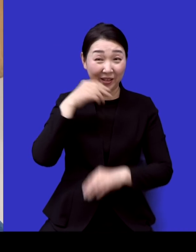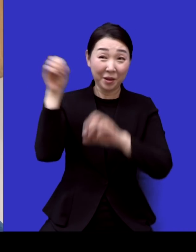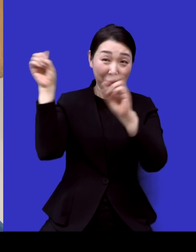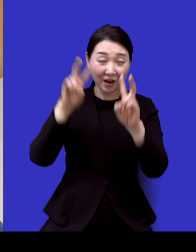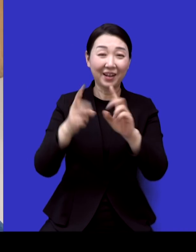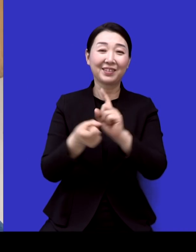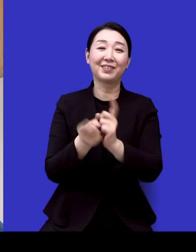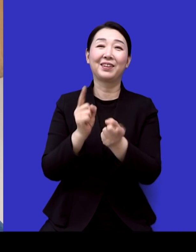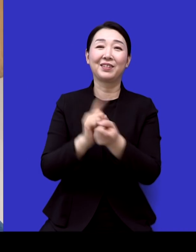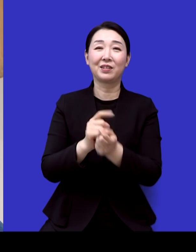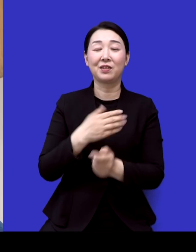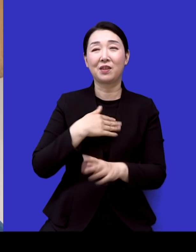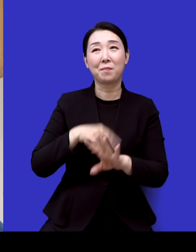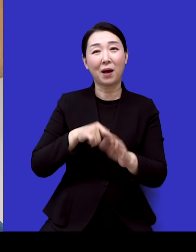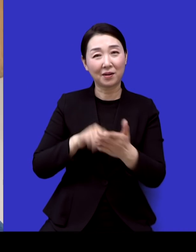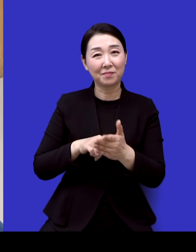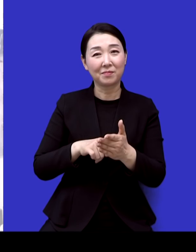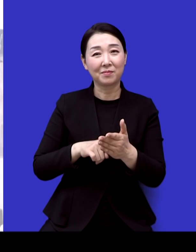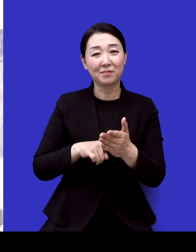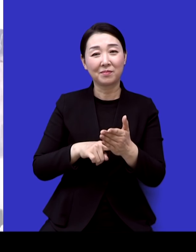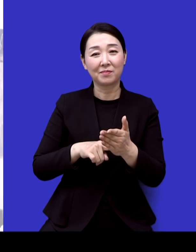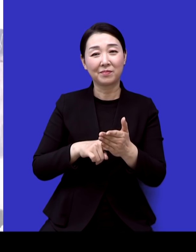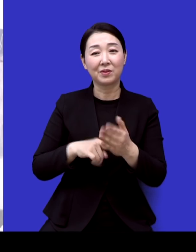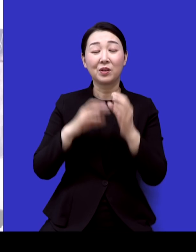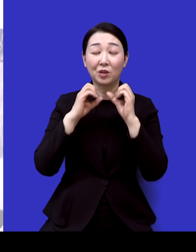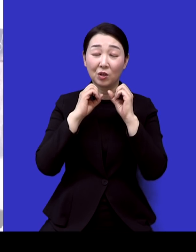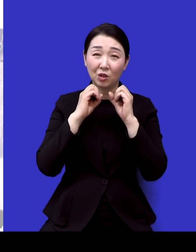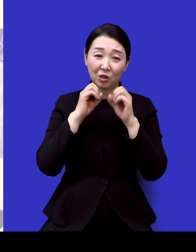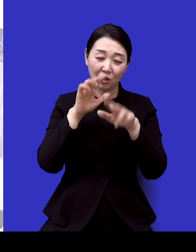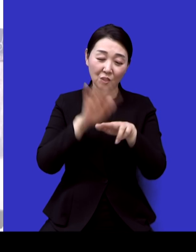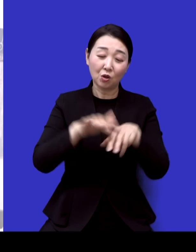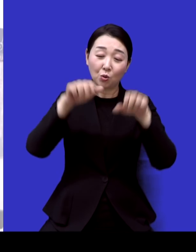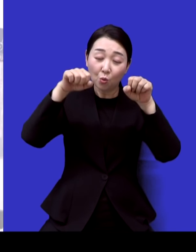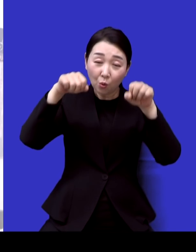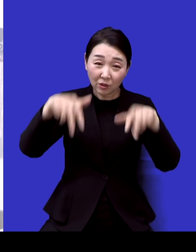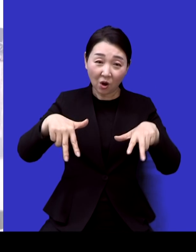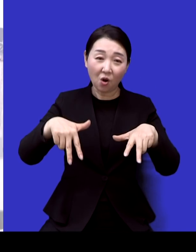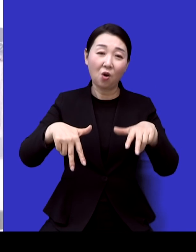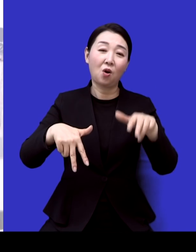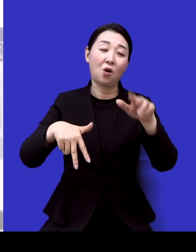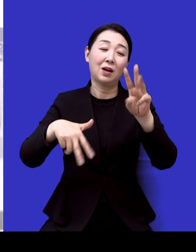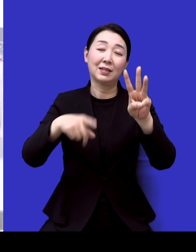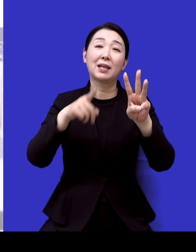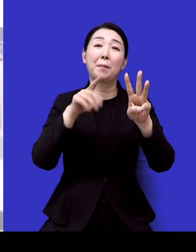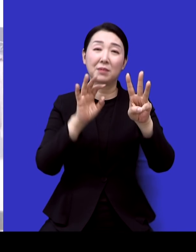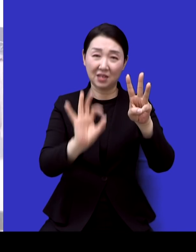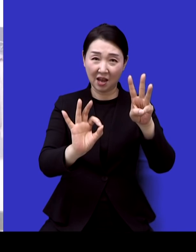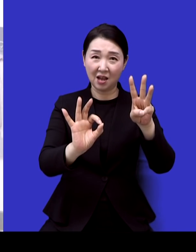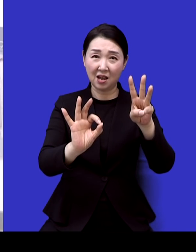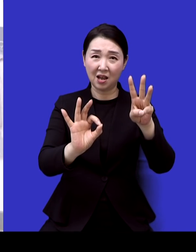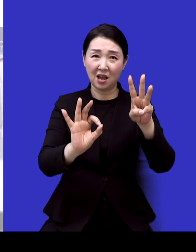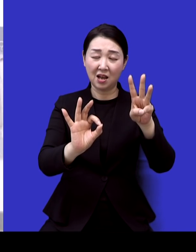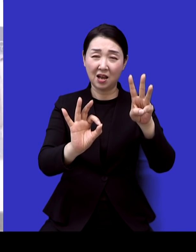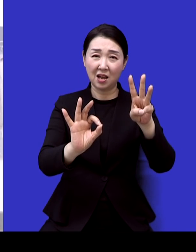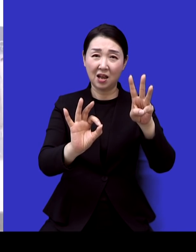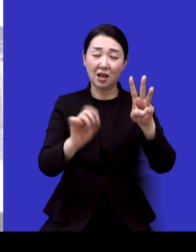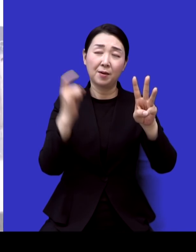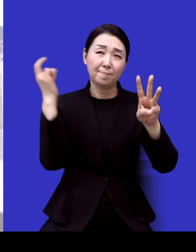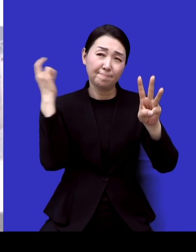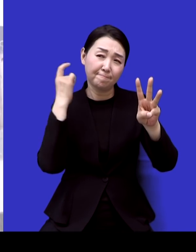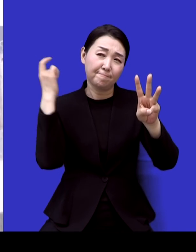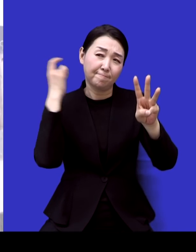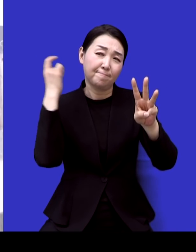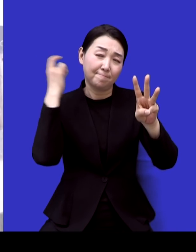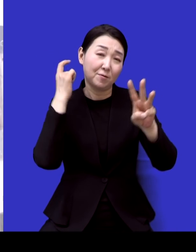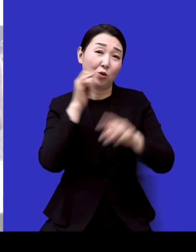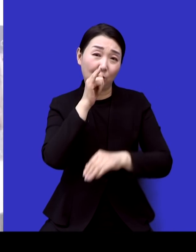대신에 마음속에 전도서 3장 전도서 3장 전도서 3장 이 음성이 이렇게 솟아나는